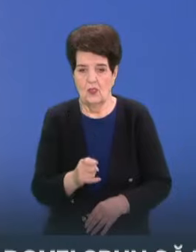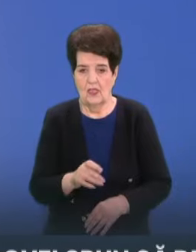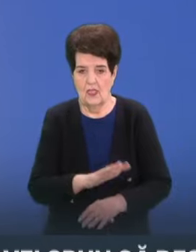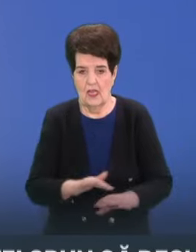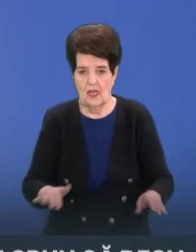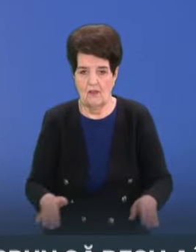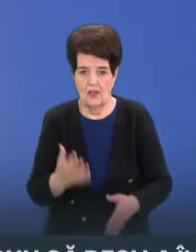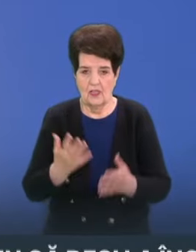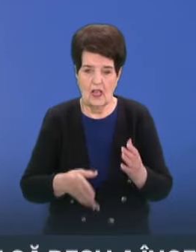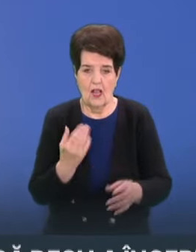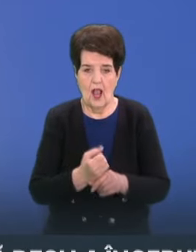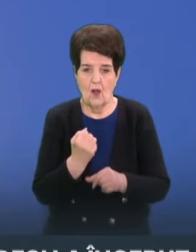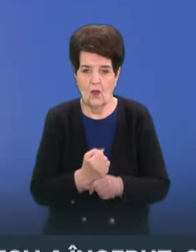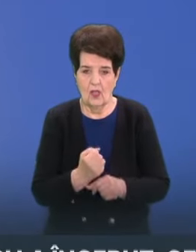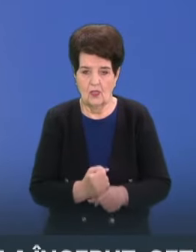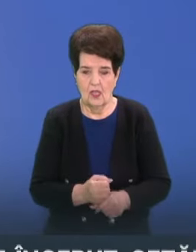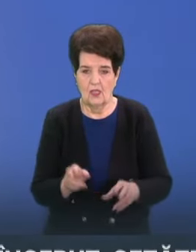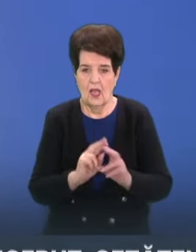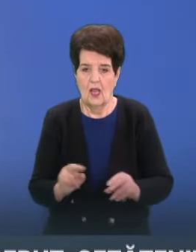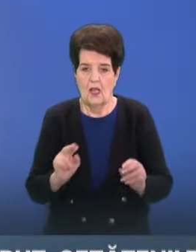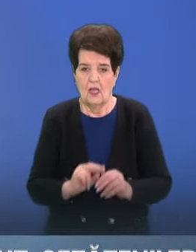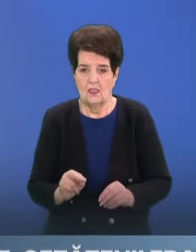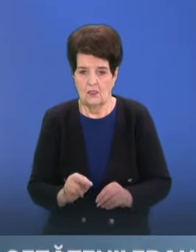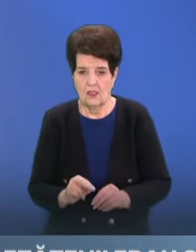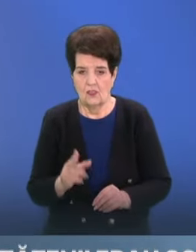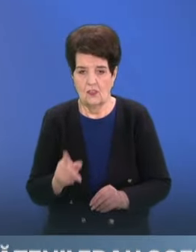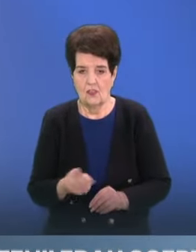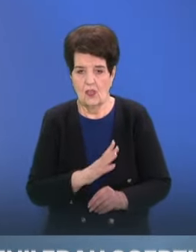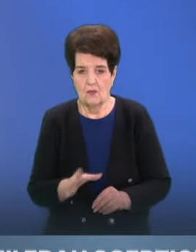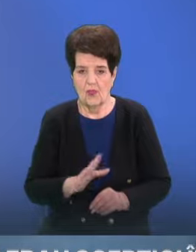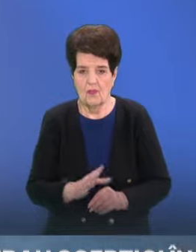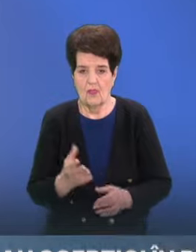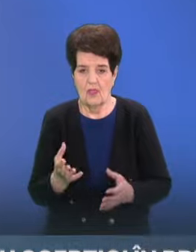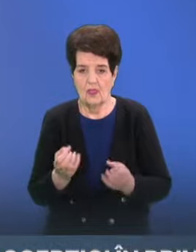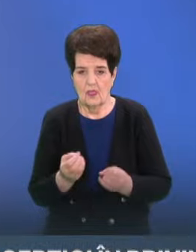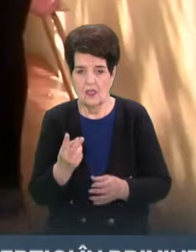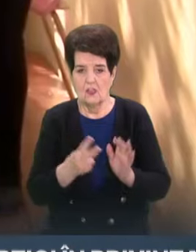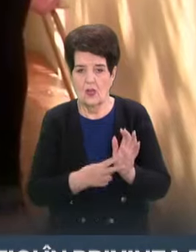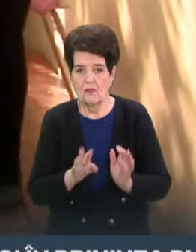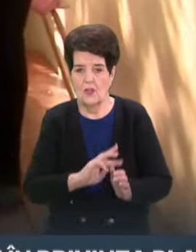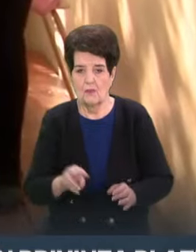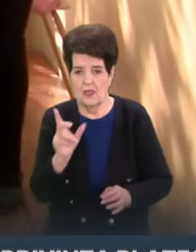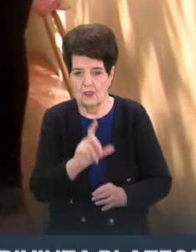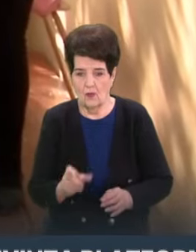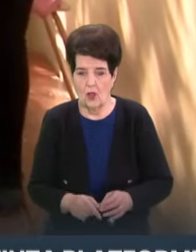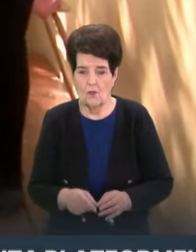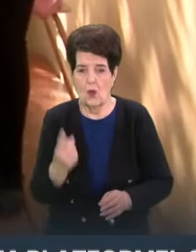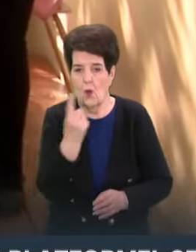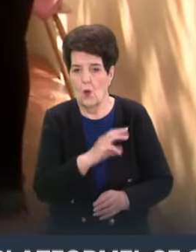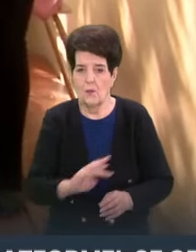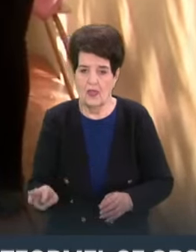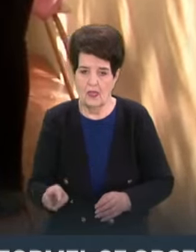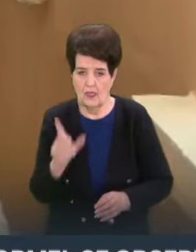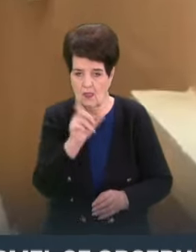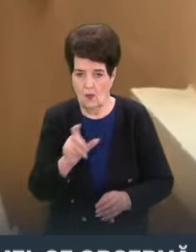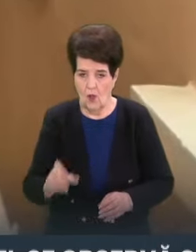Dacă ar lucra toată lumea doar pe o normă didactică și n-ar avea suprasarcină, ne-ar trebui încă 7.000 de oameni. Avem 1.000 de absolvenți la pedagogie